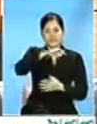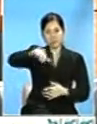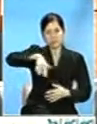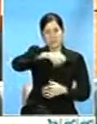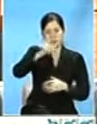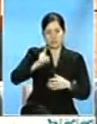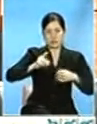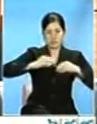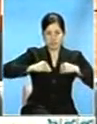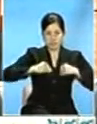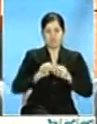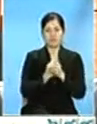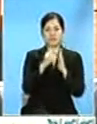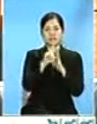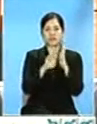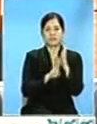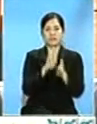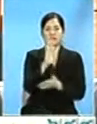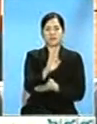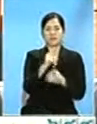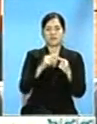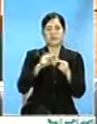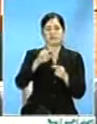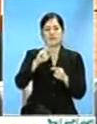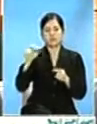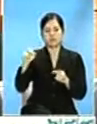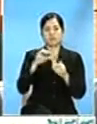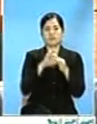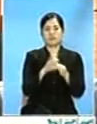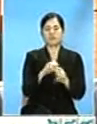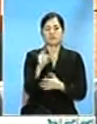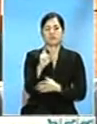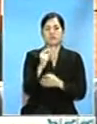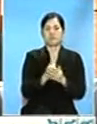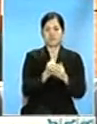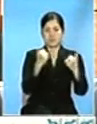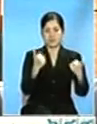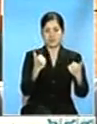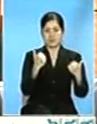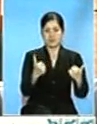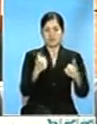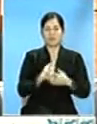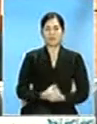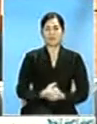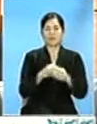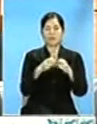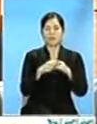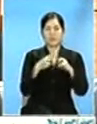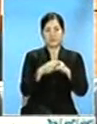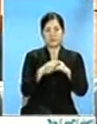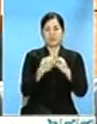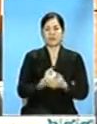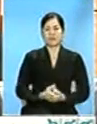กฎเกณฑ์ในกติกาของสภาหรือรัฐบาลนะครับก็คือเรื่องของขณะนี้นะครับปัญหา